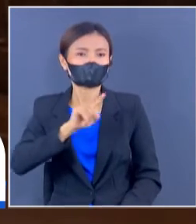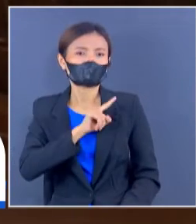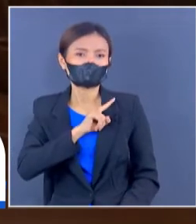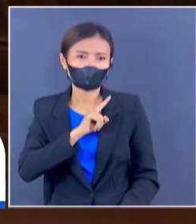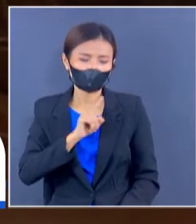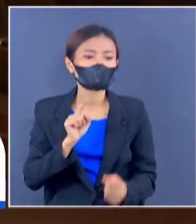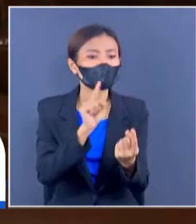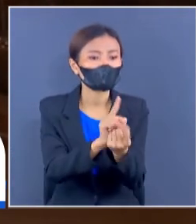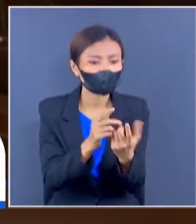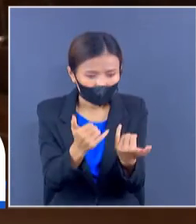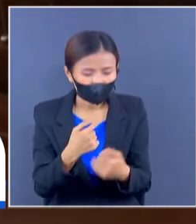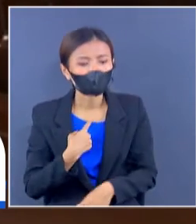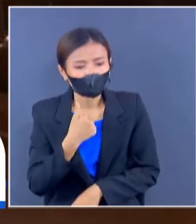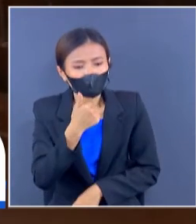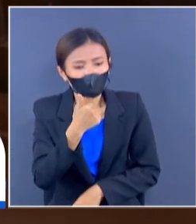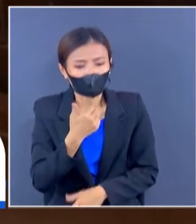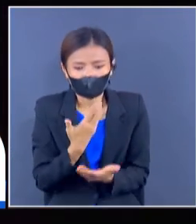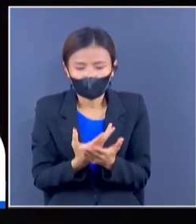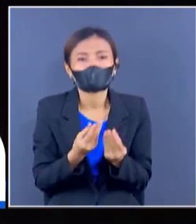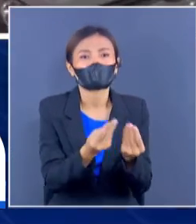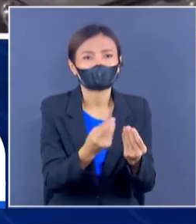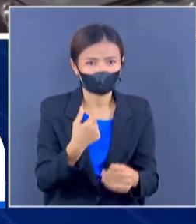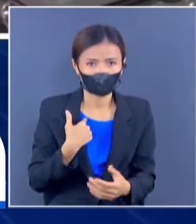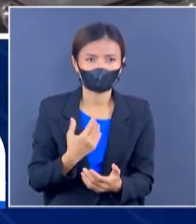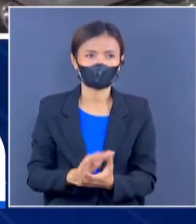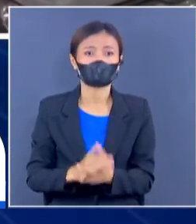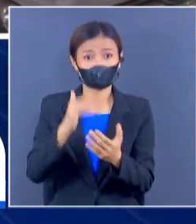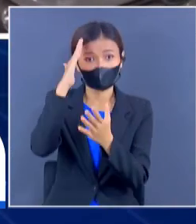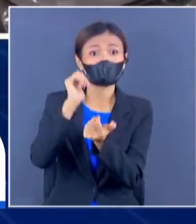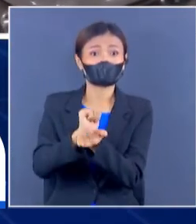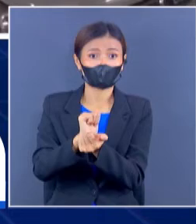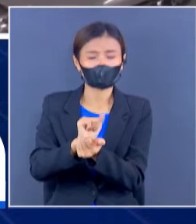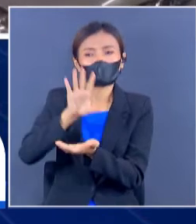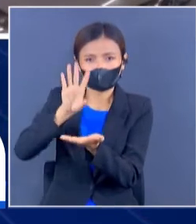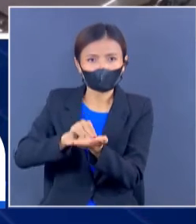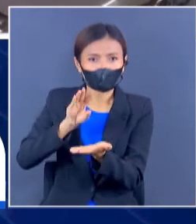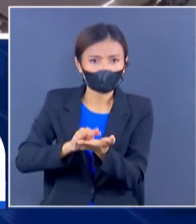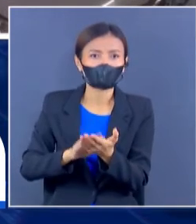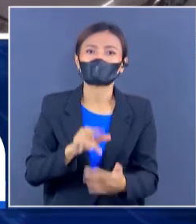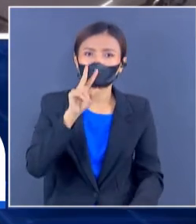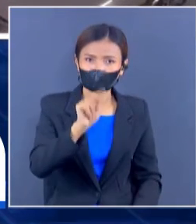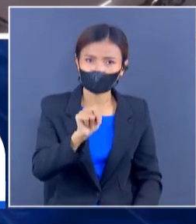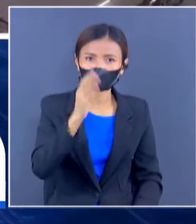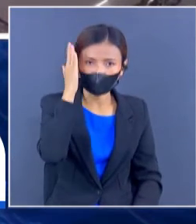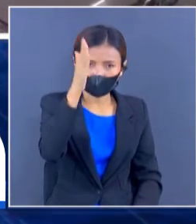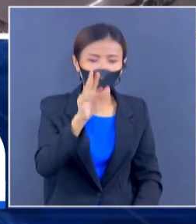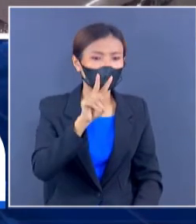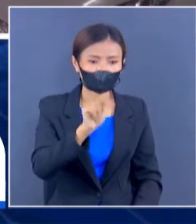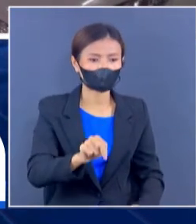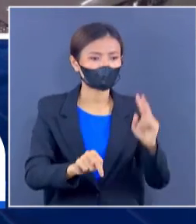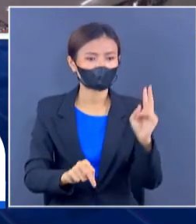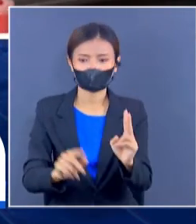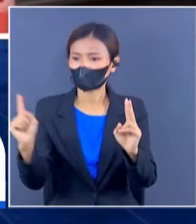ดใช้ค่าเสียหายให้นะครับเบื้องต้นเนี่ยนะฮะพนักงานสอบสวนลงบันทึกประจำวันเอาไว้แล้วจะนัดหมายทั้งสองฝ่ายเข้ามาตกล